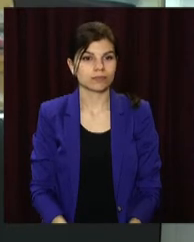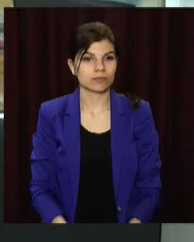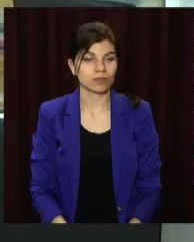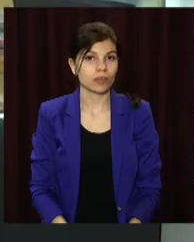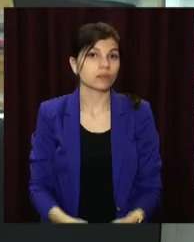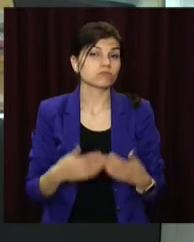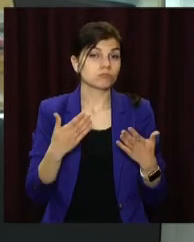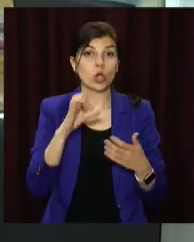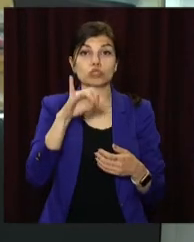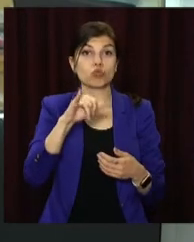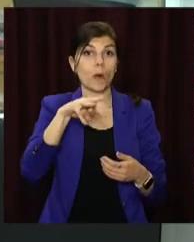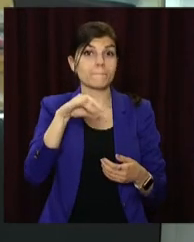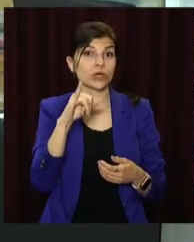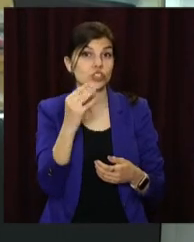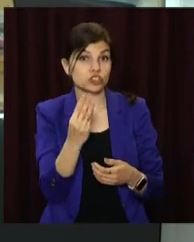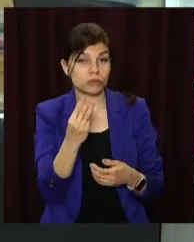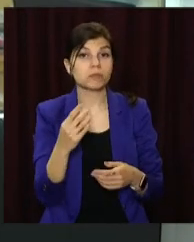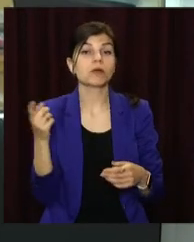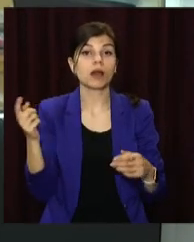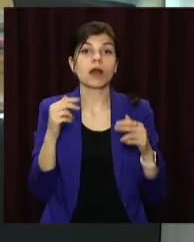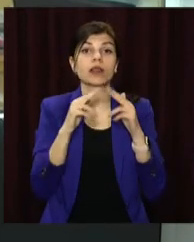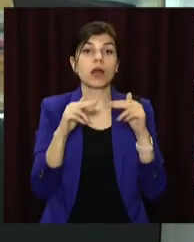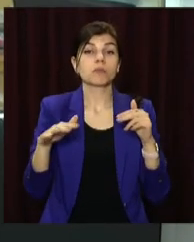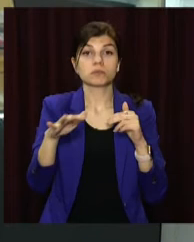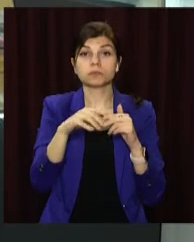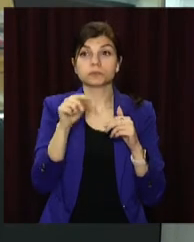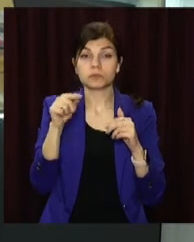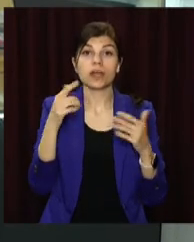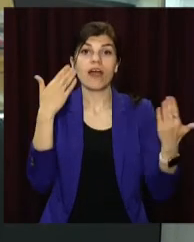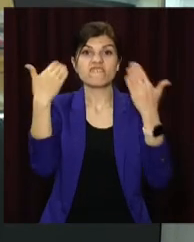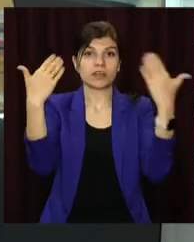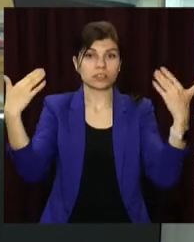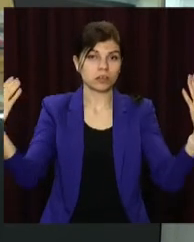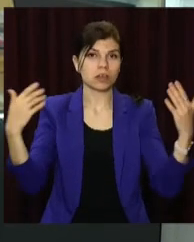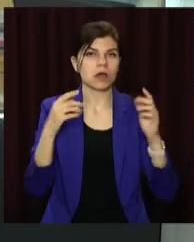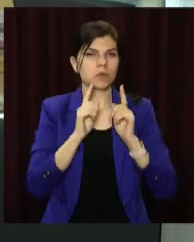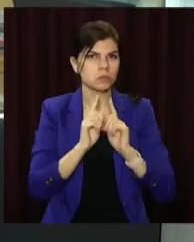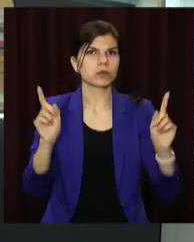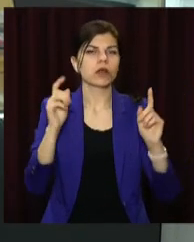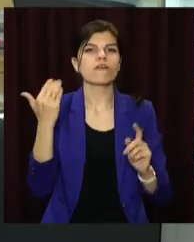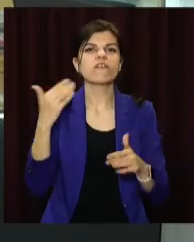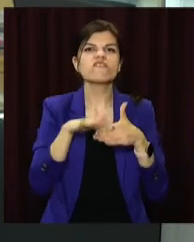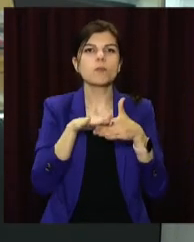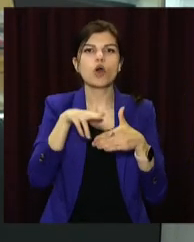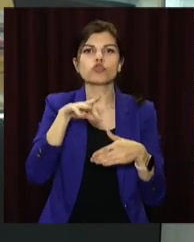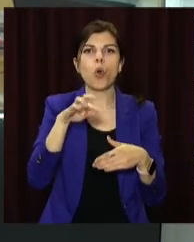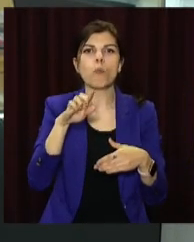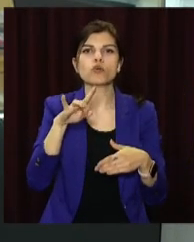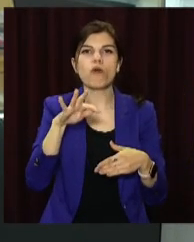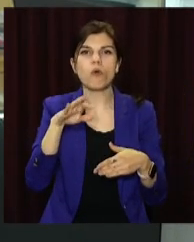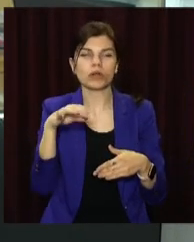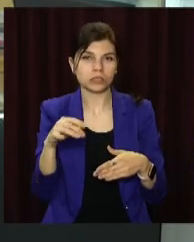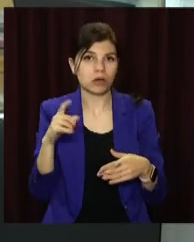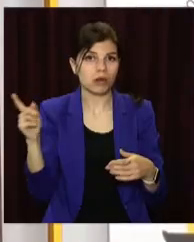Суміш. Під такою назвою у Дніпрі в арт-просторі «Сьоме небо» відкрилася виставка брутального мистецтва Сергія Добровольського. На ній можна